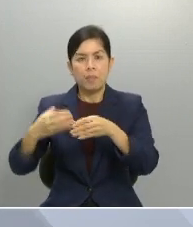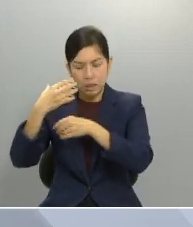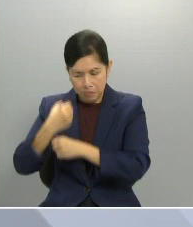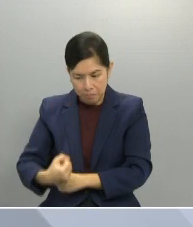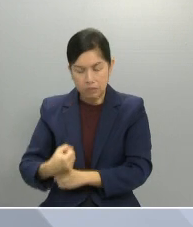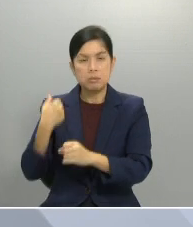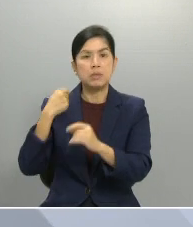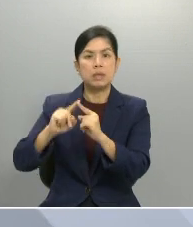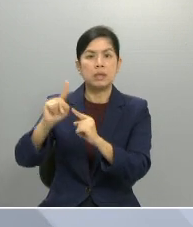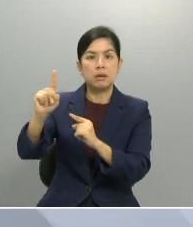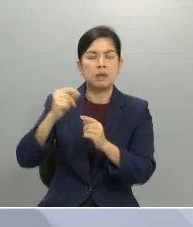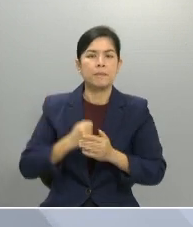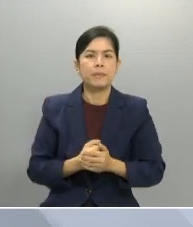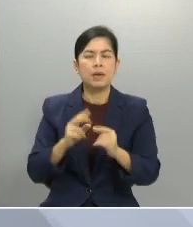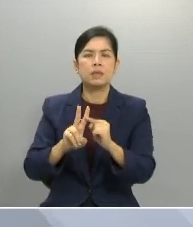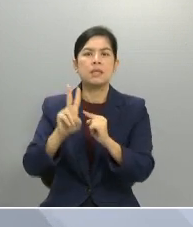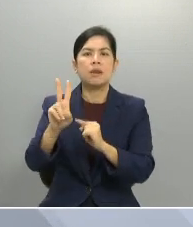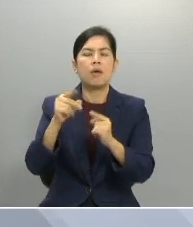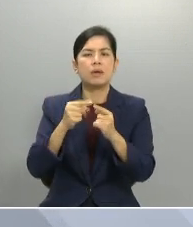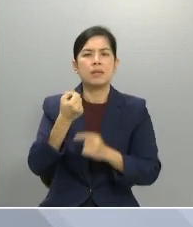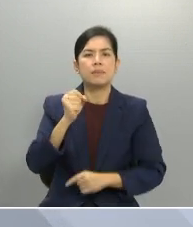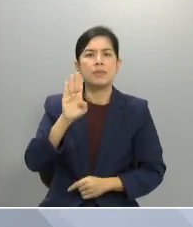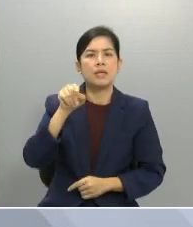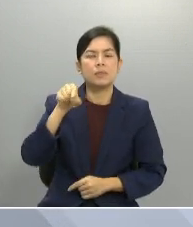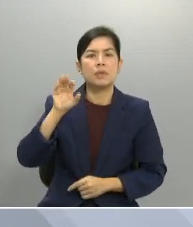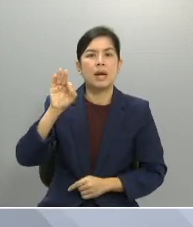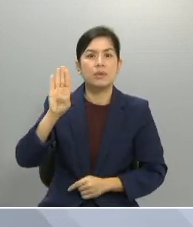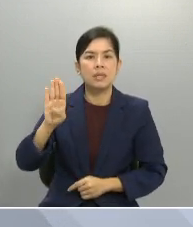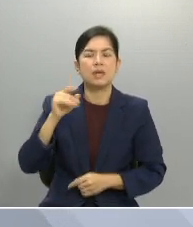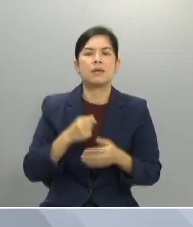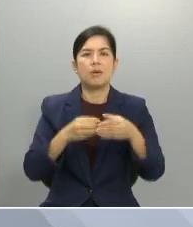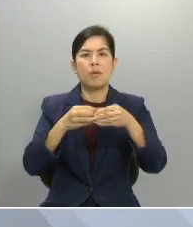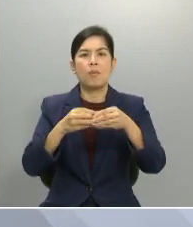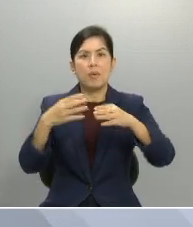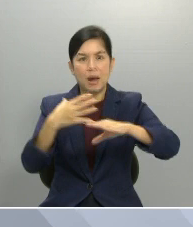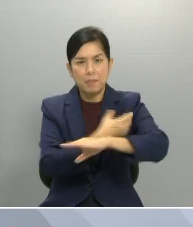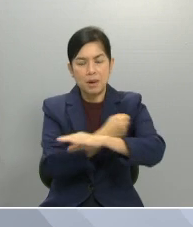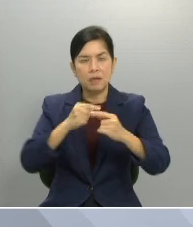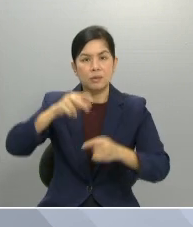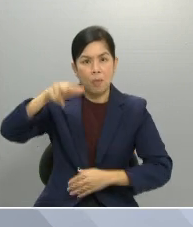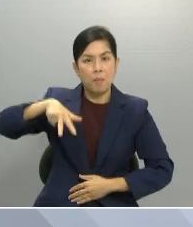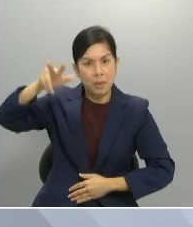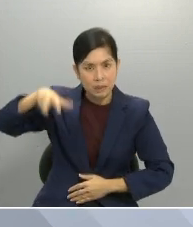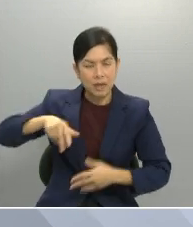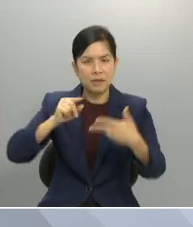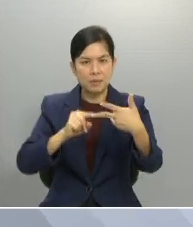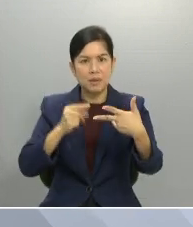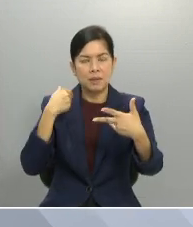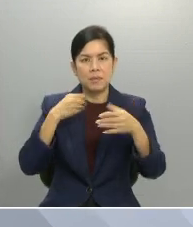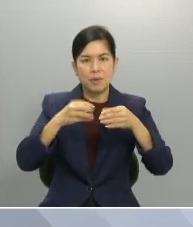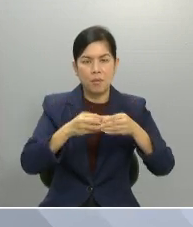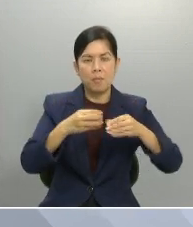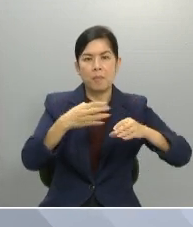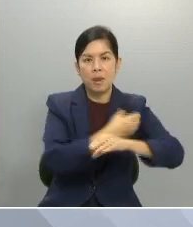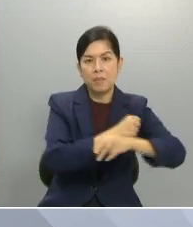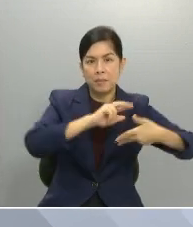อันดับ 2ประมาณ14.94คือเพื่อไทยแล้วถึงพลังประชารัฐแล้วก็ไล่เรียงกันไปส่วนบัญชี